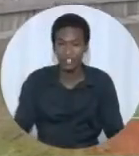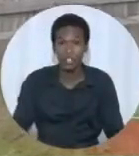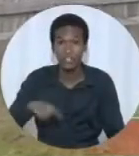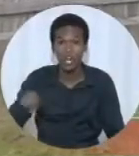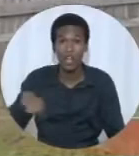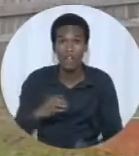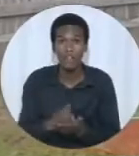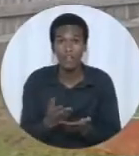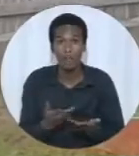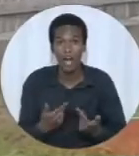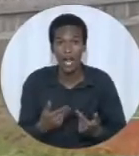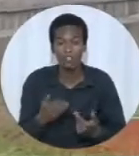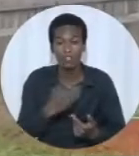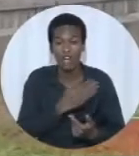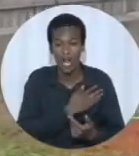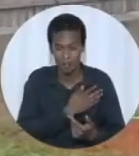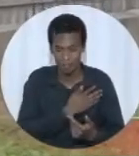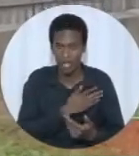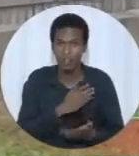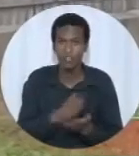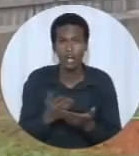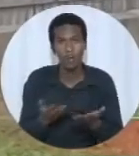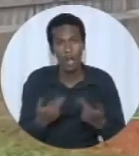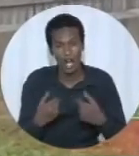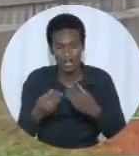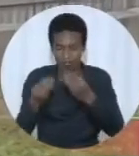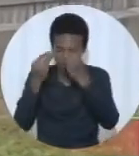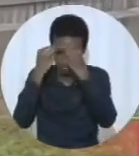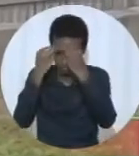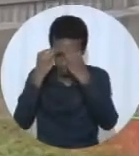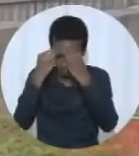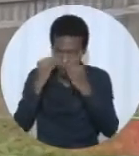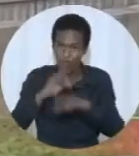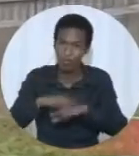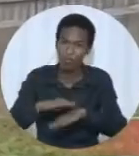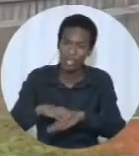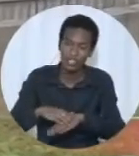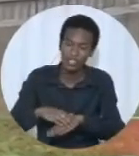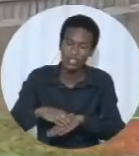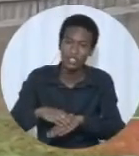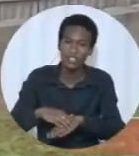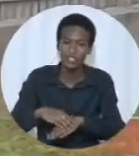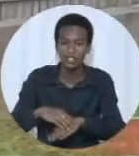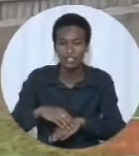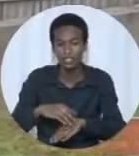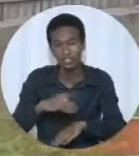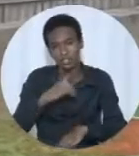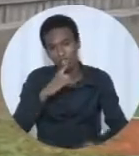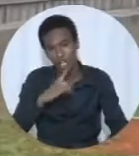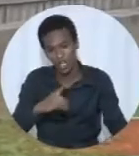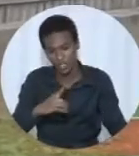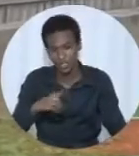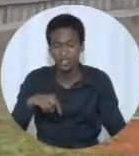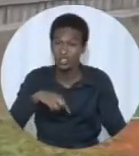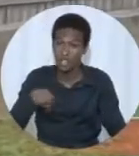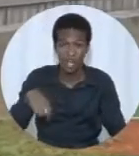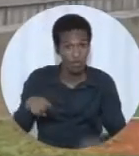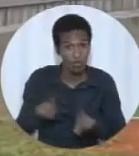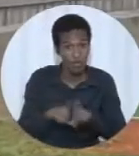lampo. Zay nahazo formation ny langue. Avy eo aminjaiky zay nahazo